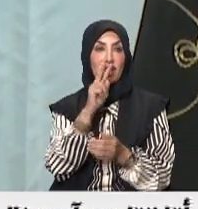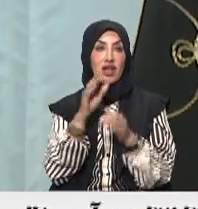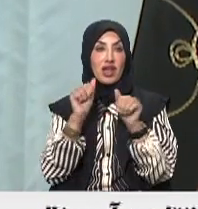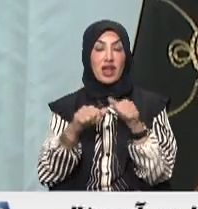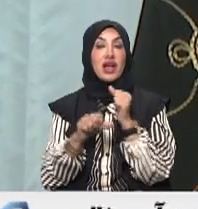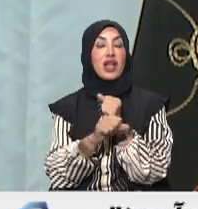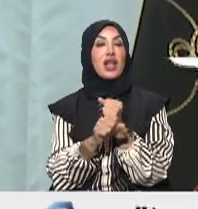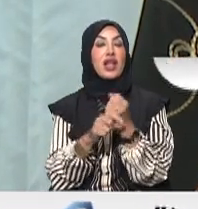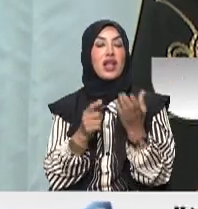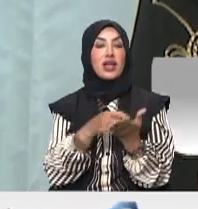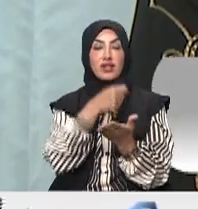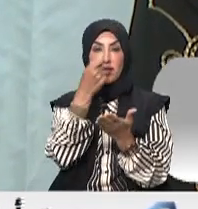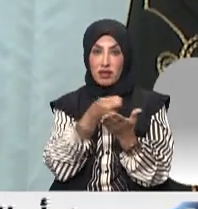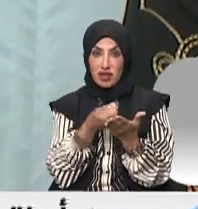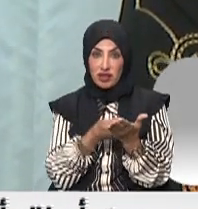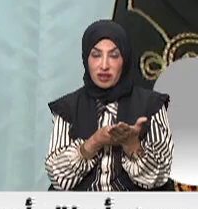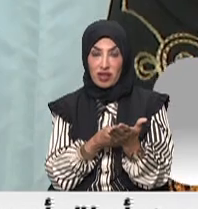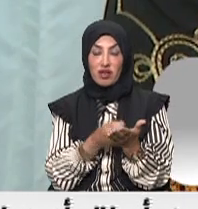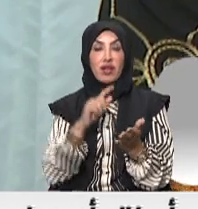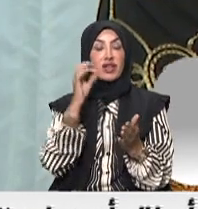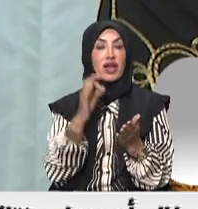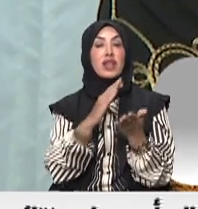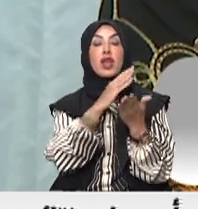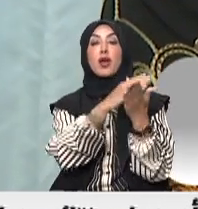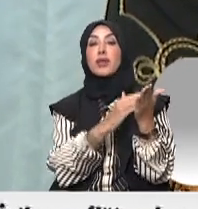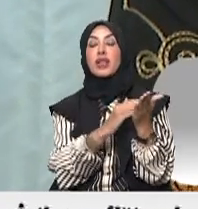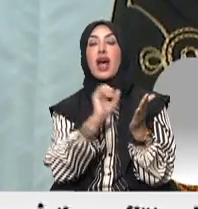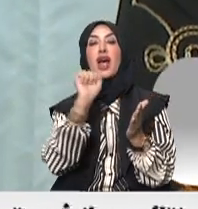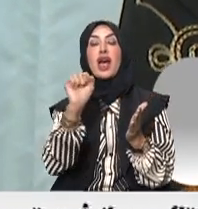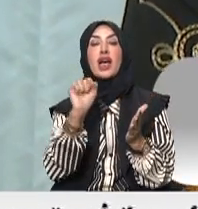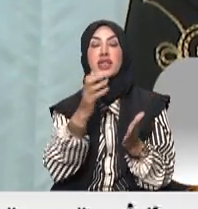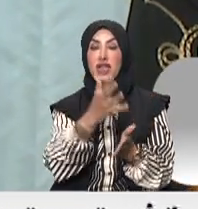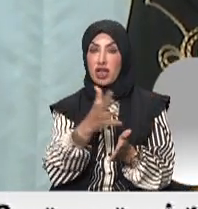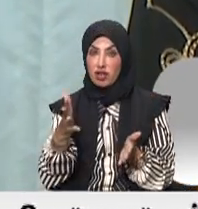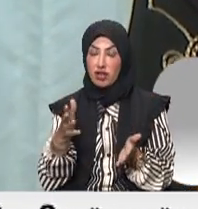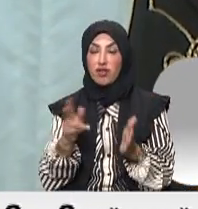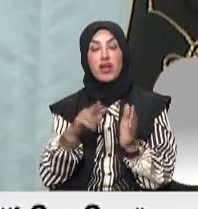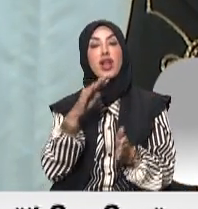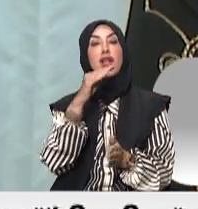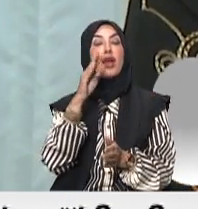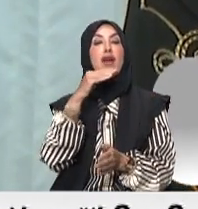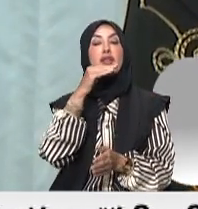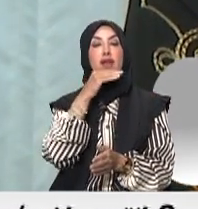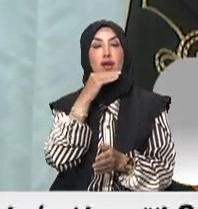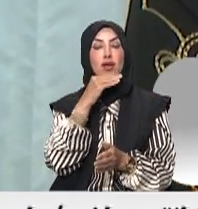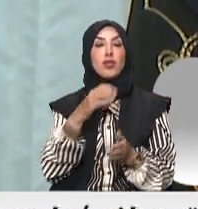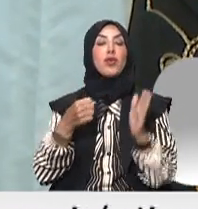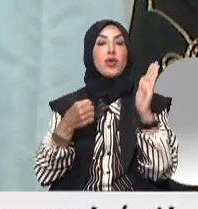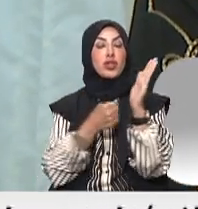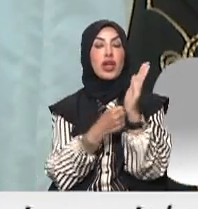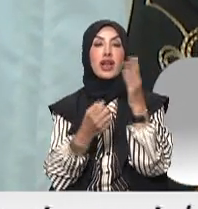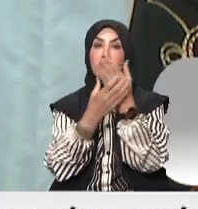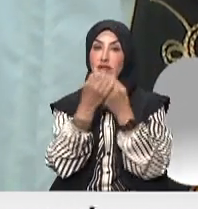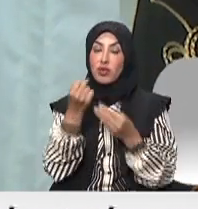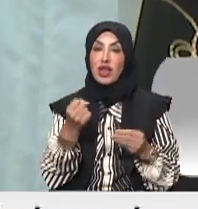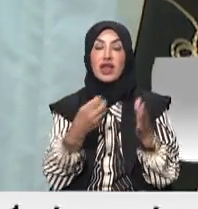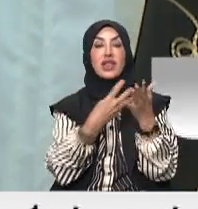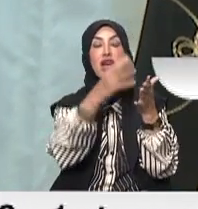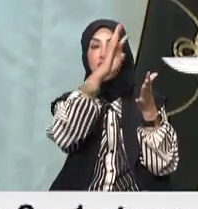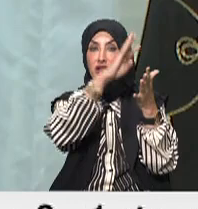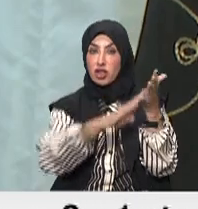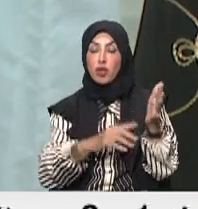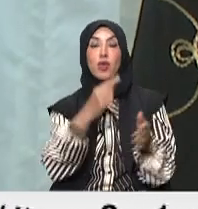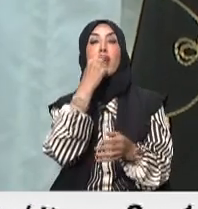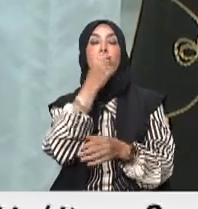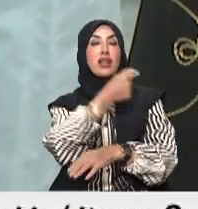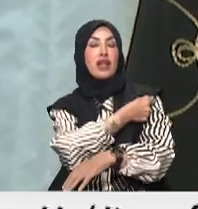الطلبات بطاقة الطالب، بطاقة ولي الأمر، شهادة الميلاد، شهادة التطعيمات، وطلب من